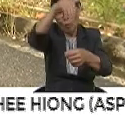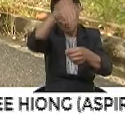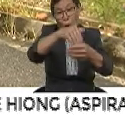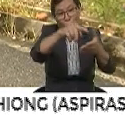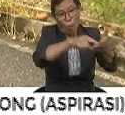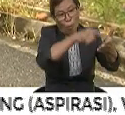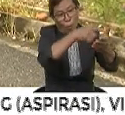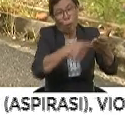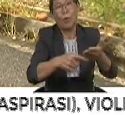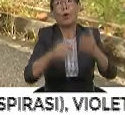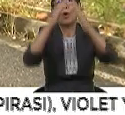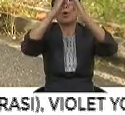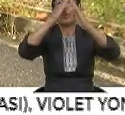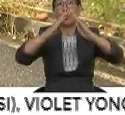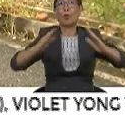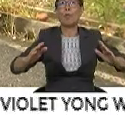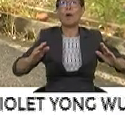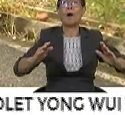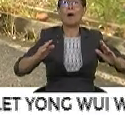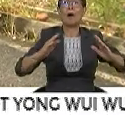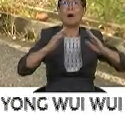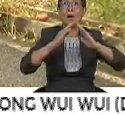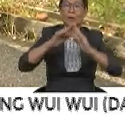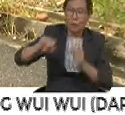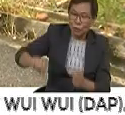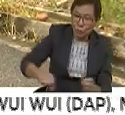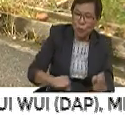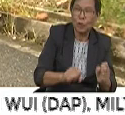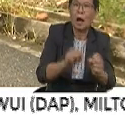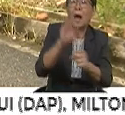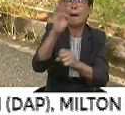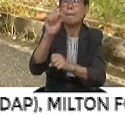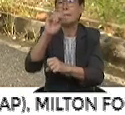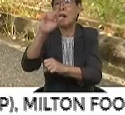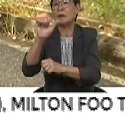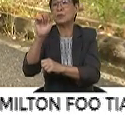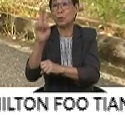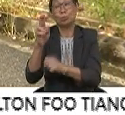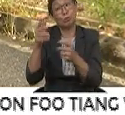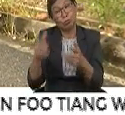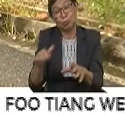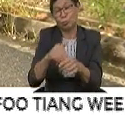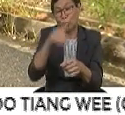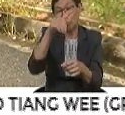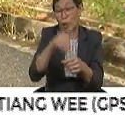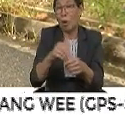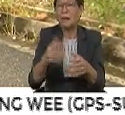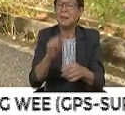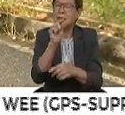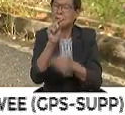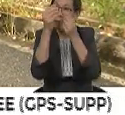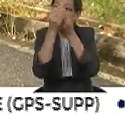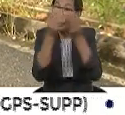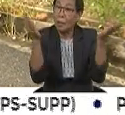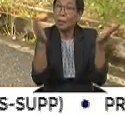mengundi di rumah meringgai Sungai Manau dibalik dan sedikit potensian